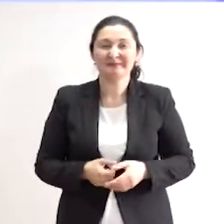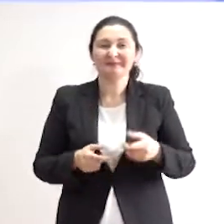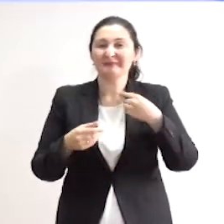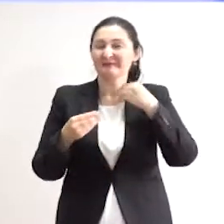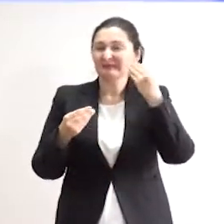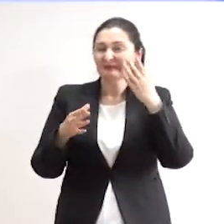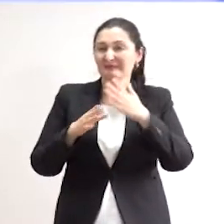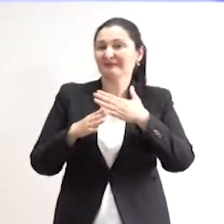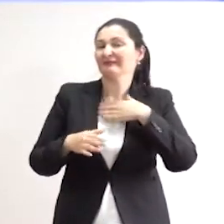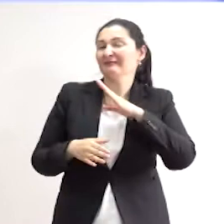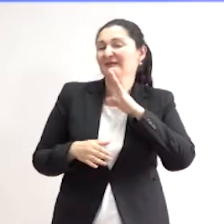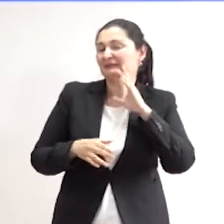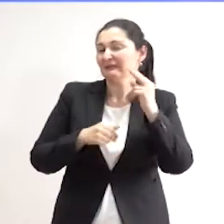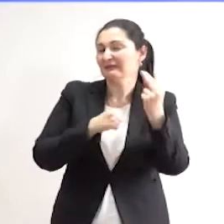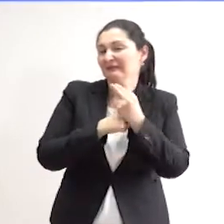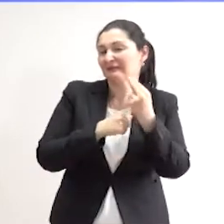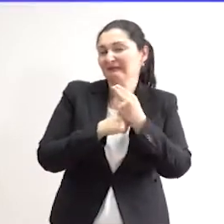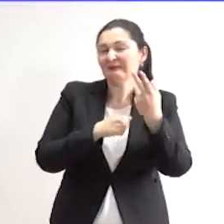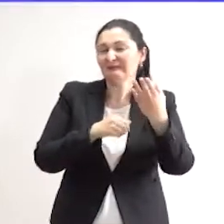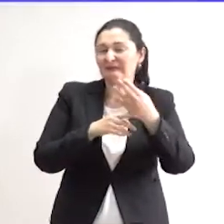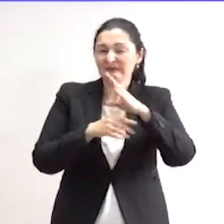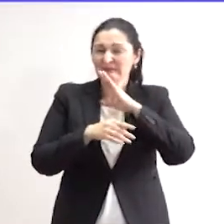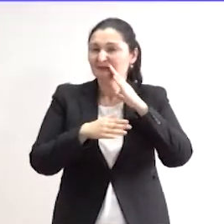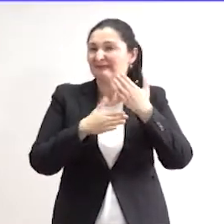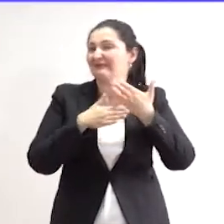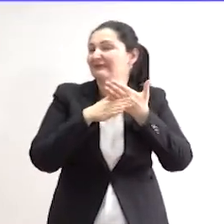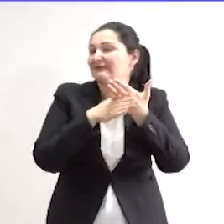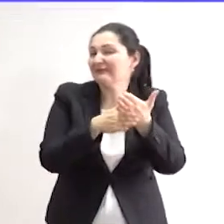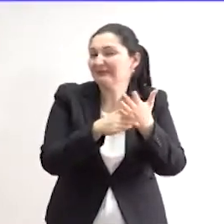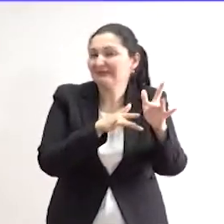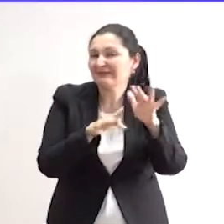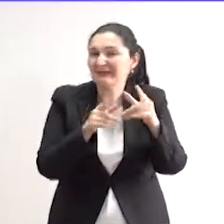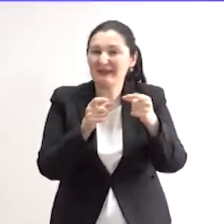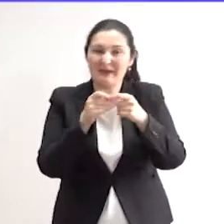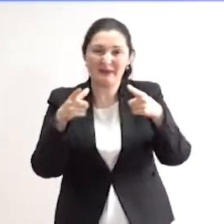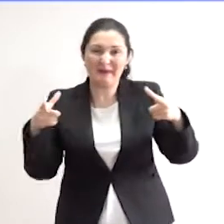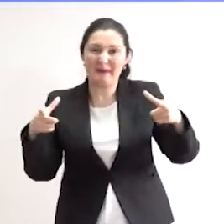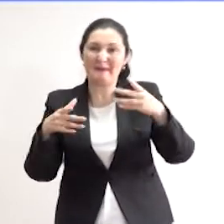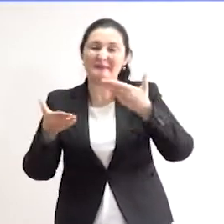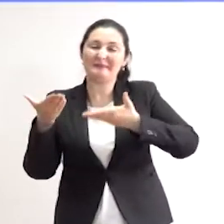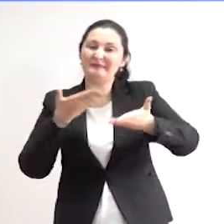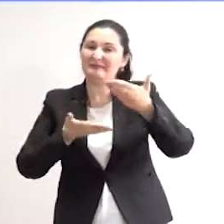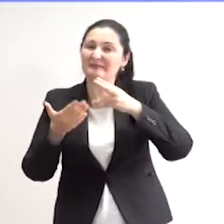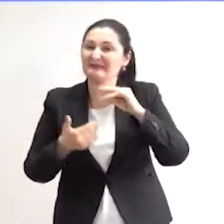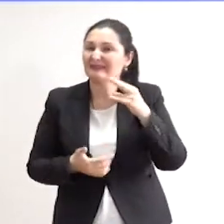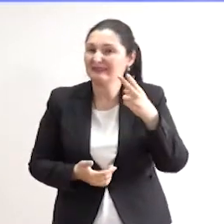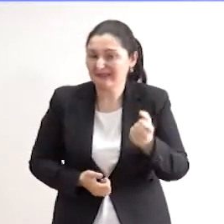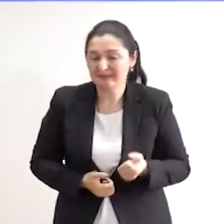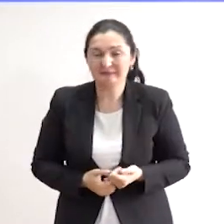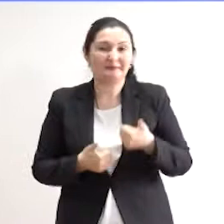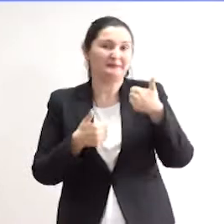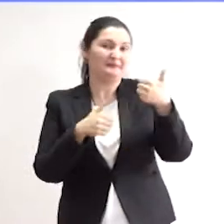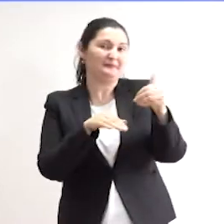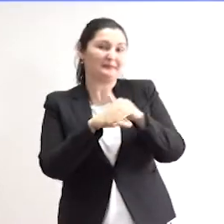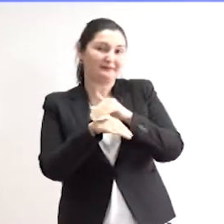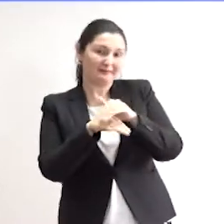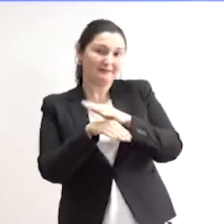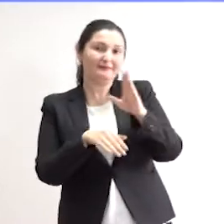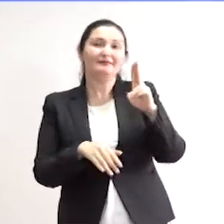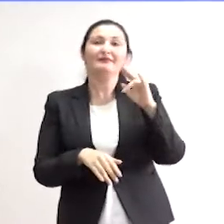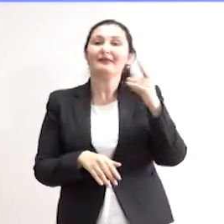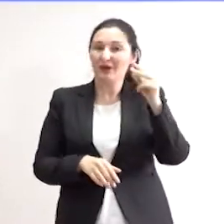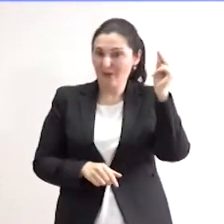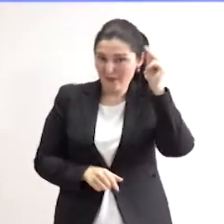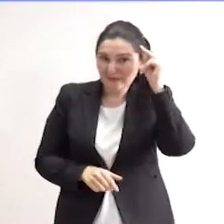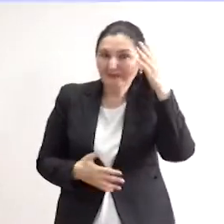نه مادرم با مادرش یاری رسان خی یاری که رسانده باشی پختن پیتزا رو